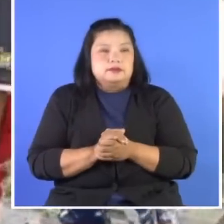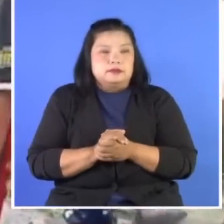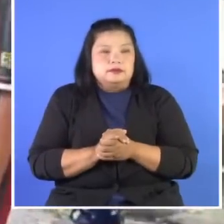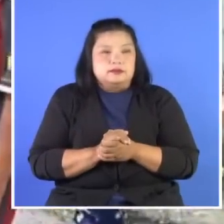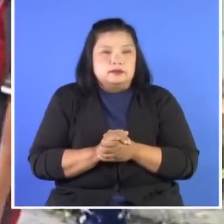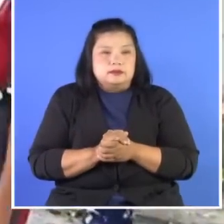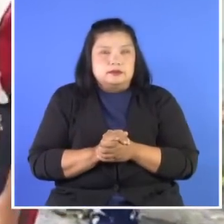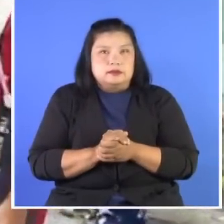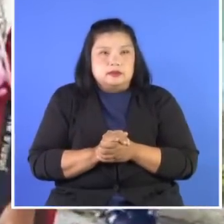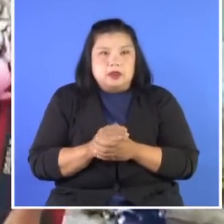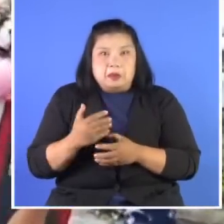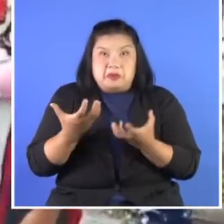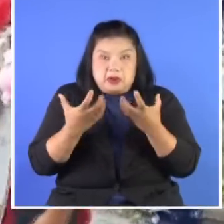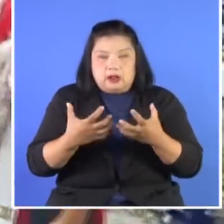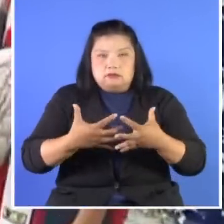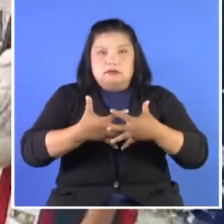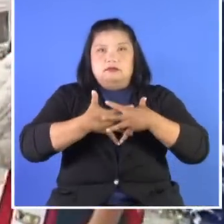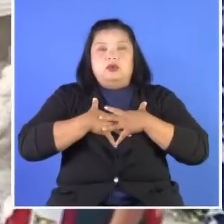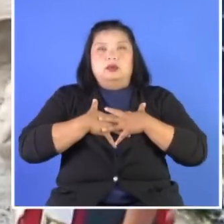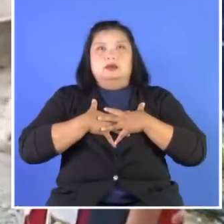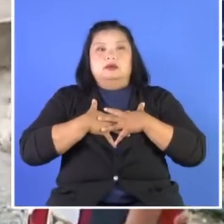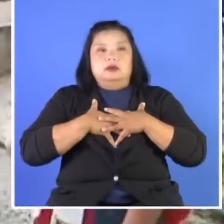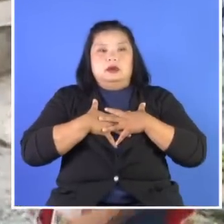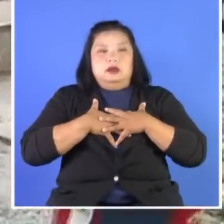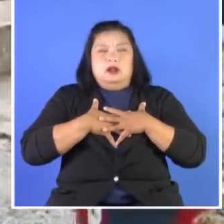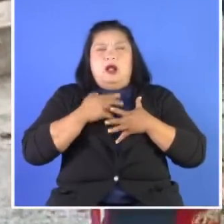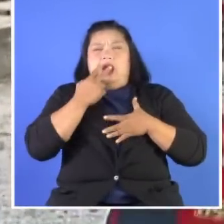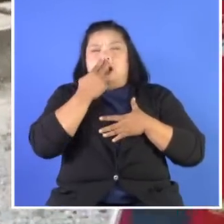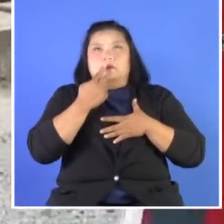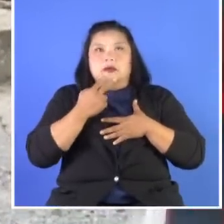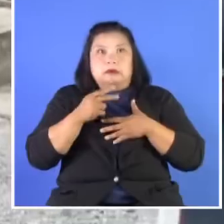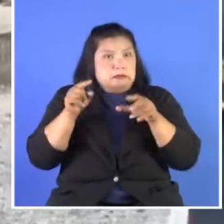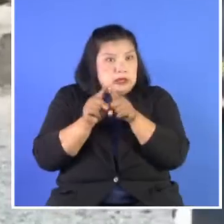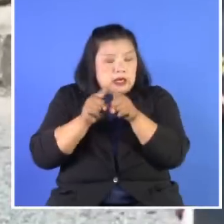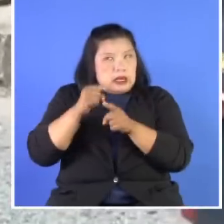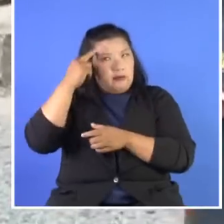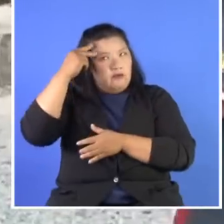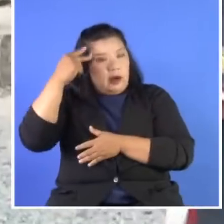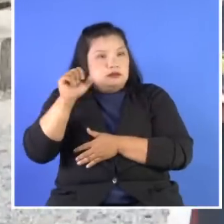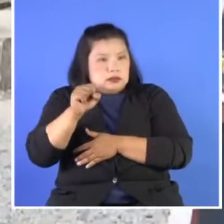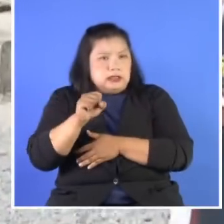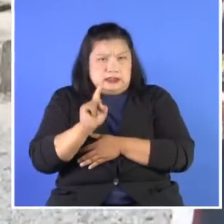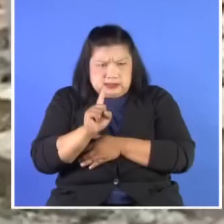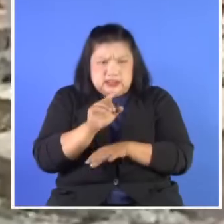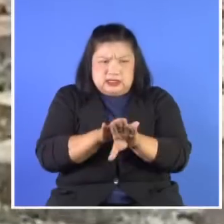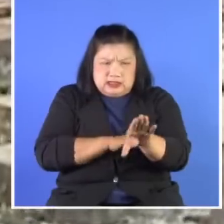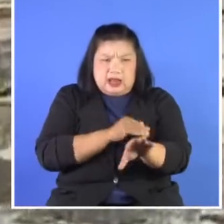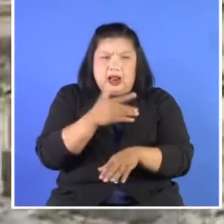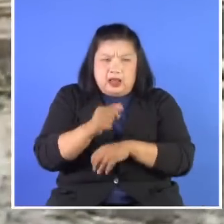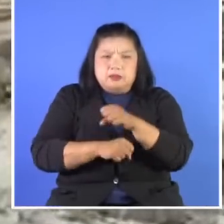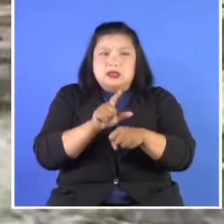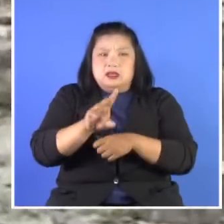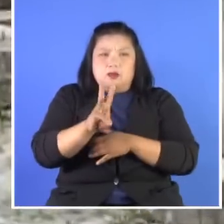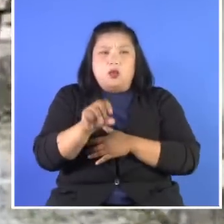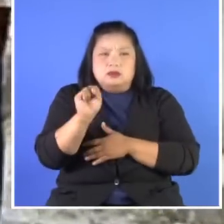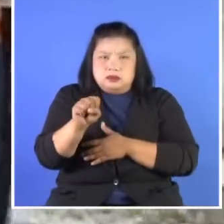อยู่ที่หน้าอกของพี่ชายจริงๆอุ๊ยเหมือนกันในความฝันเลยนะคะทั้งๆที่เสียชีวิตไปหลายปีแล้วนะ 26ปีนี่เป็น